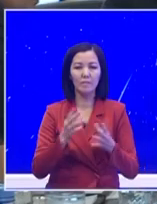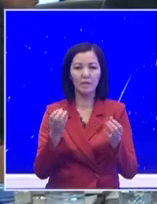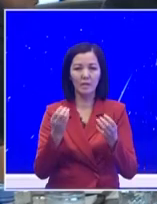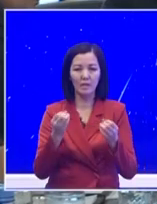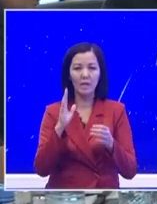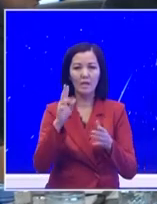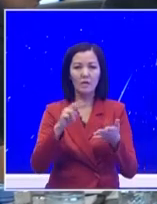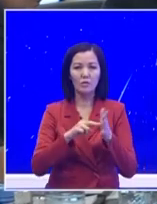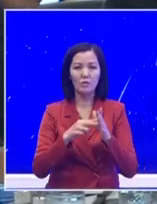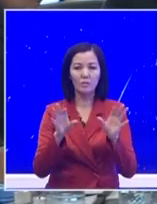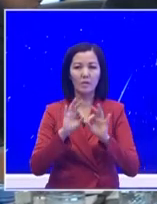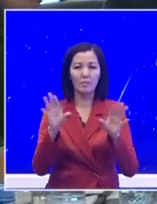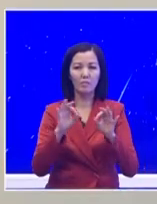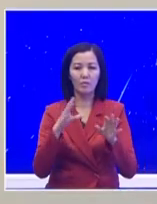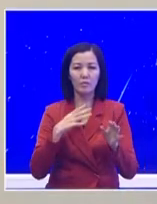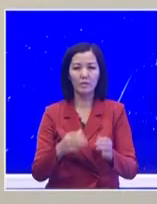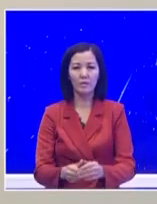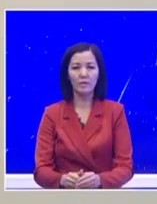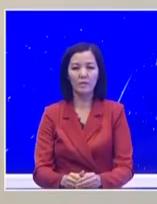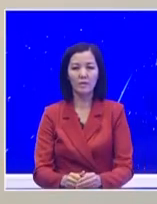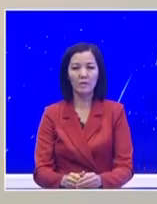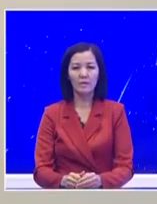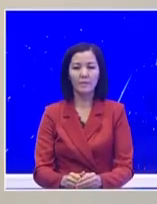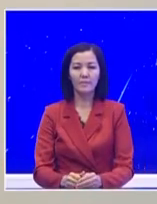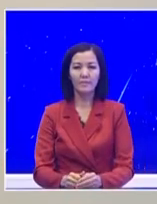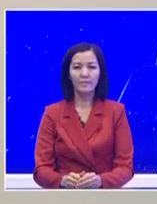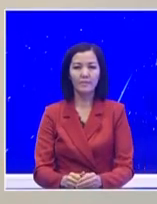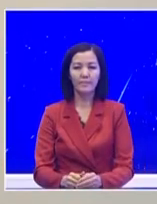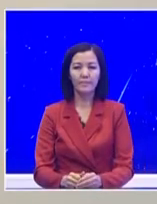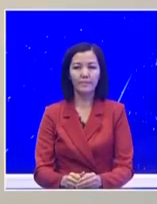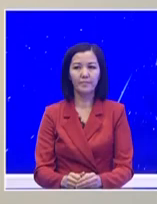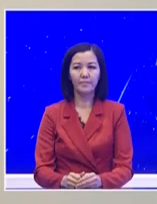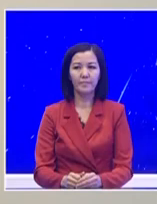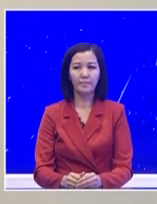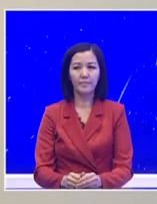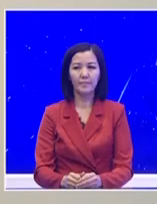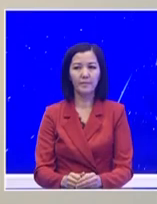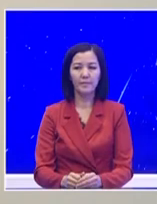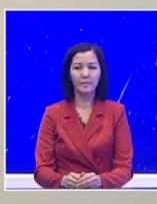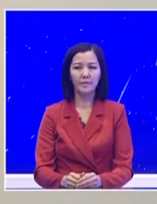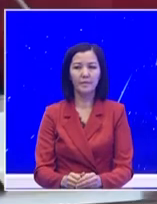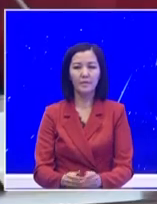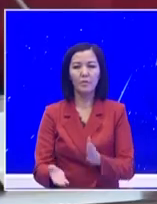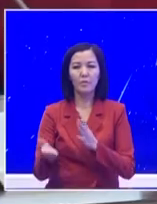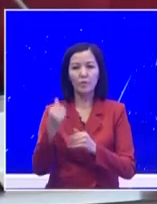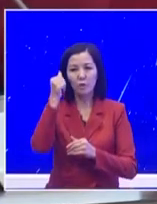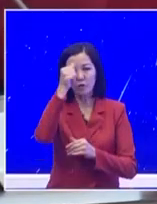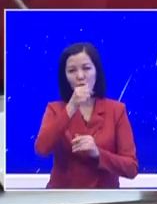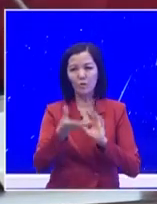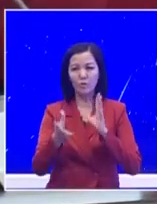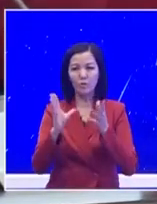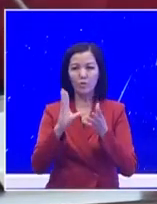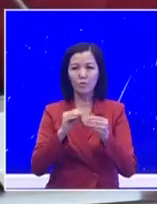алдағы жоспарлармен де бөлісті. Алматинская область сложился 4,5%. Өткен жылдың қорытындысы